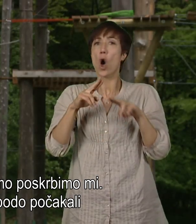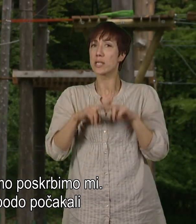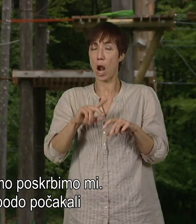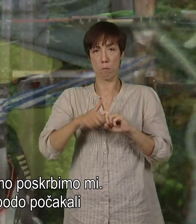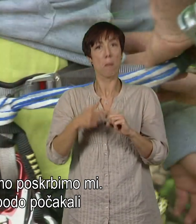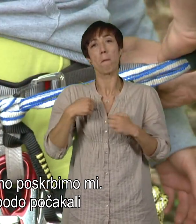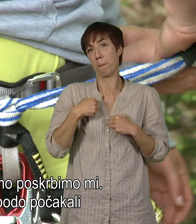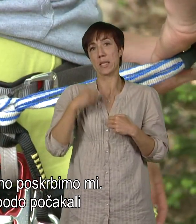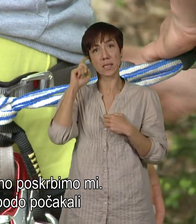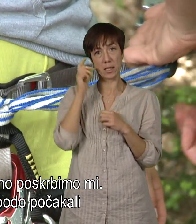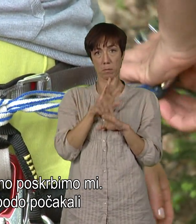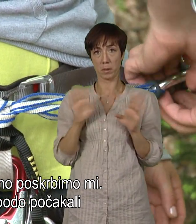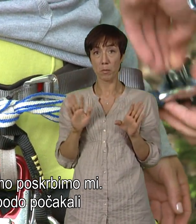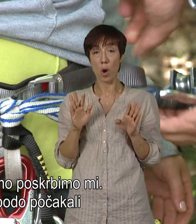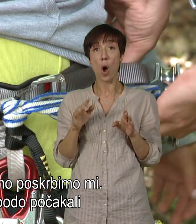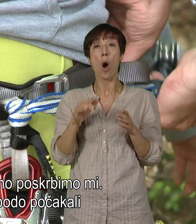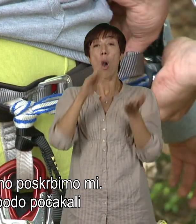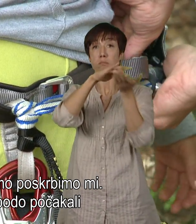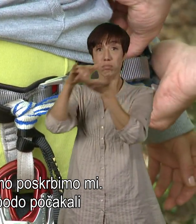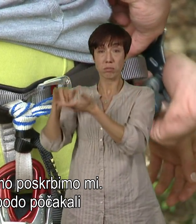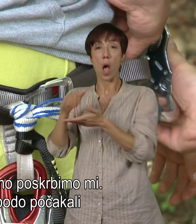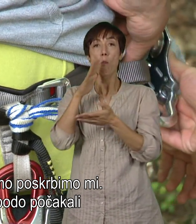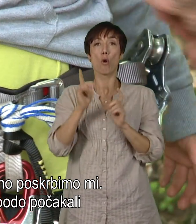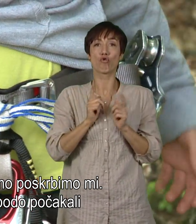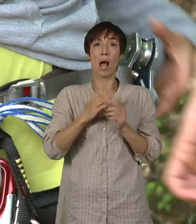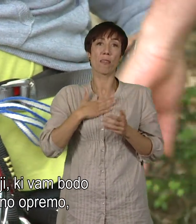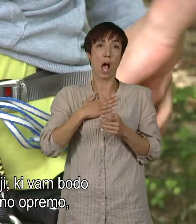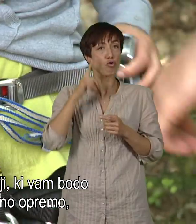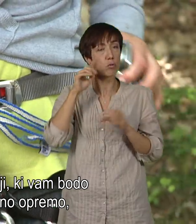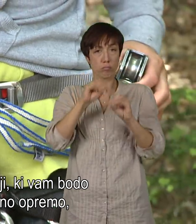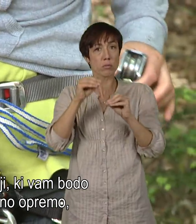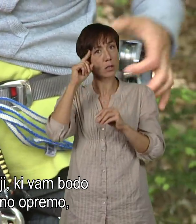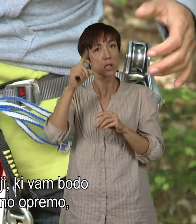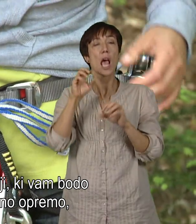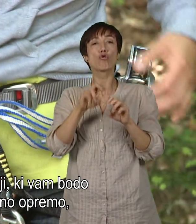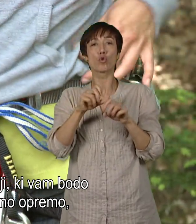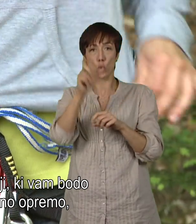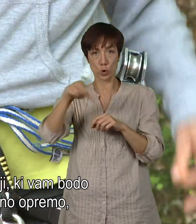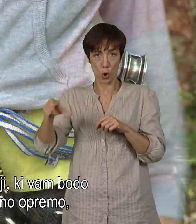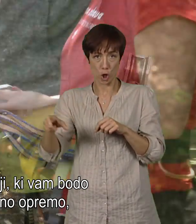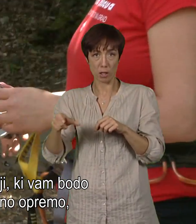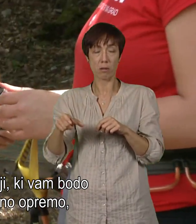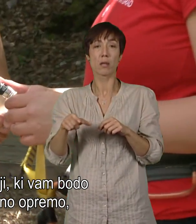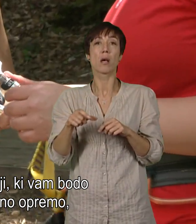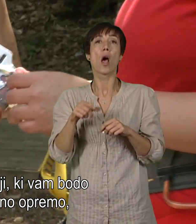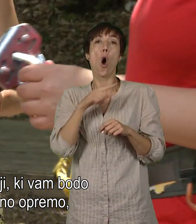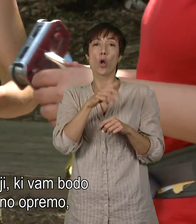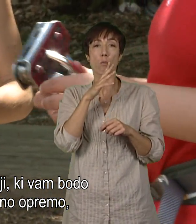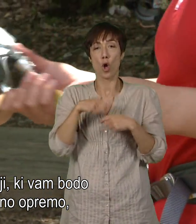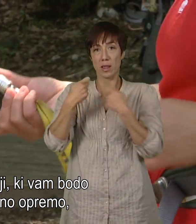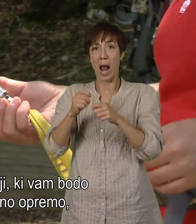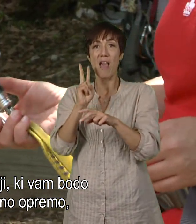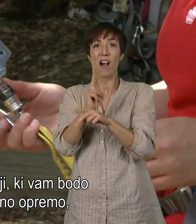vso ostalo opremo poskrbimo mi. Na lokaciji vas bojo počakali naši izurjeni inštruktorji, kateri vam bojo